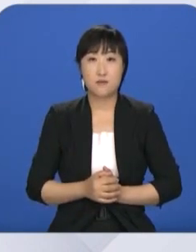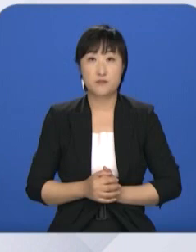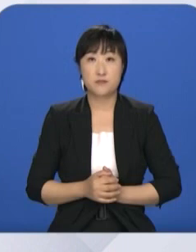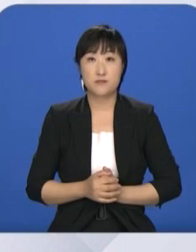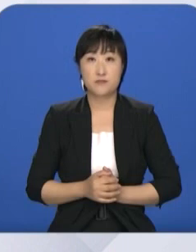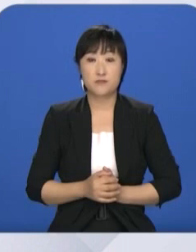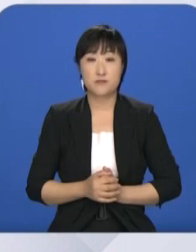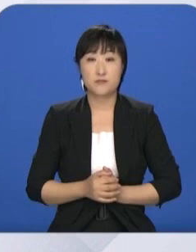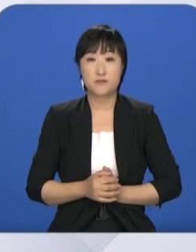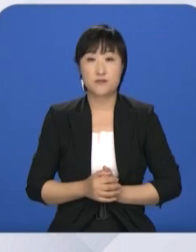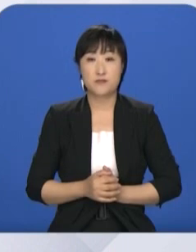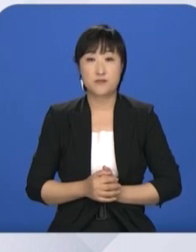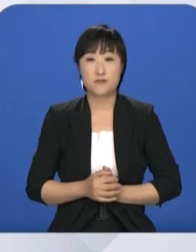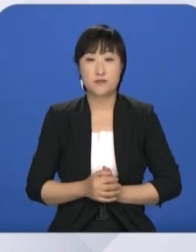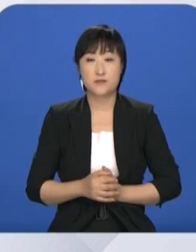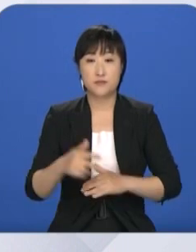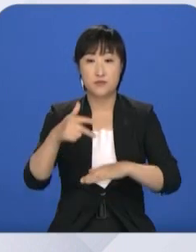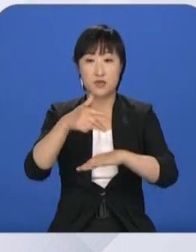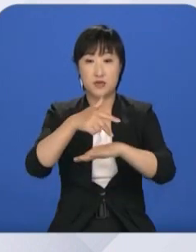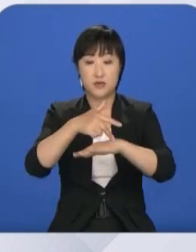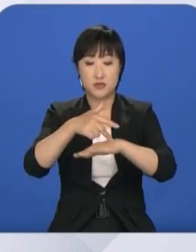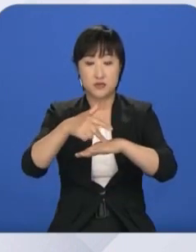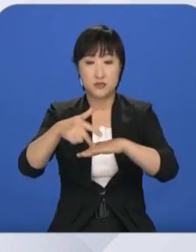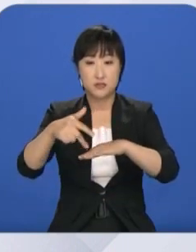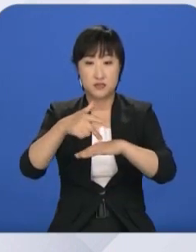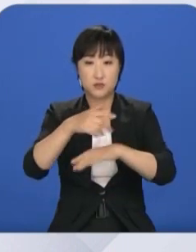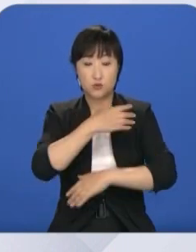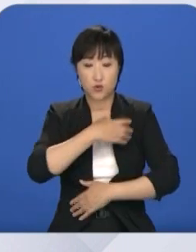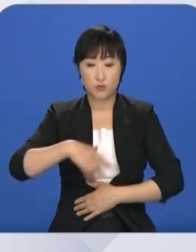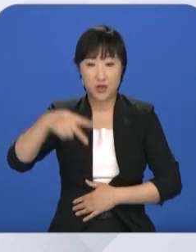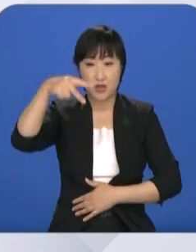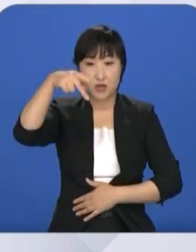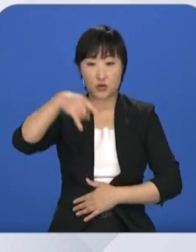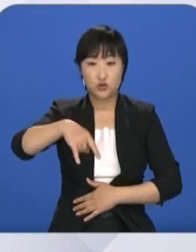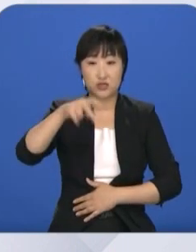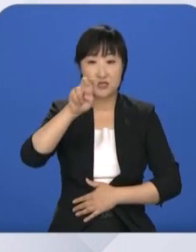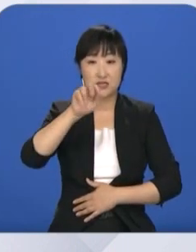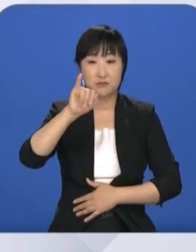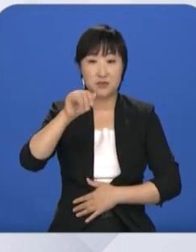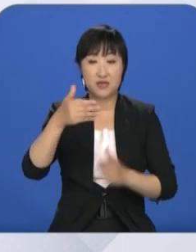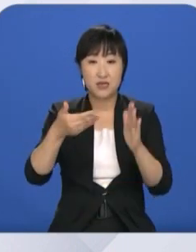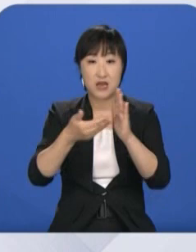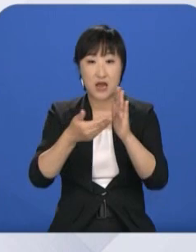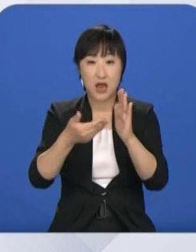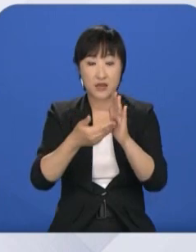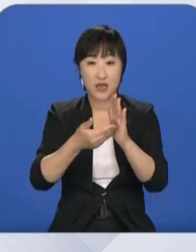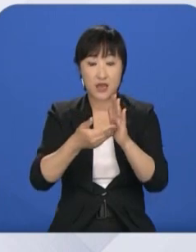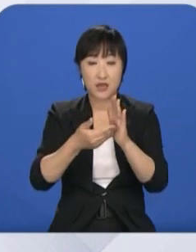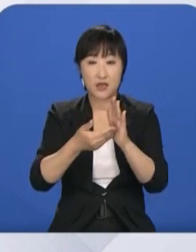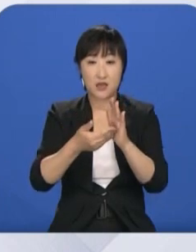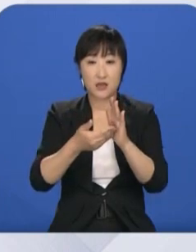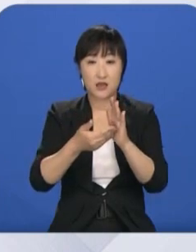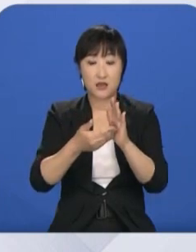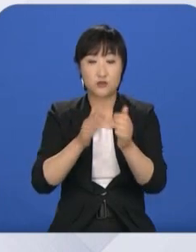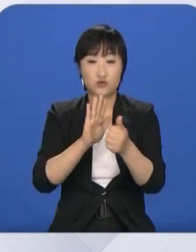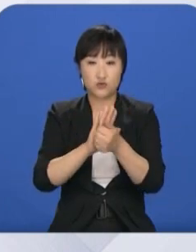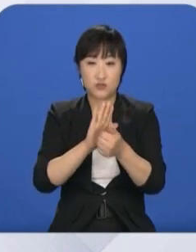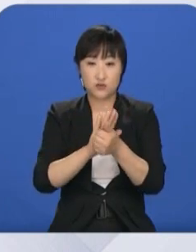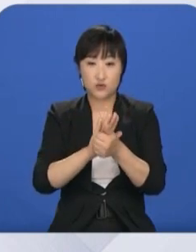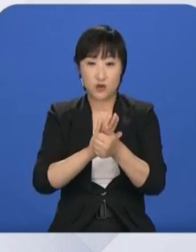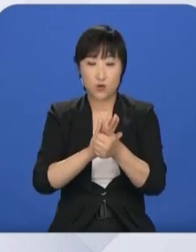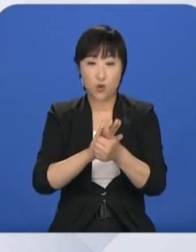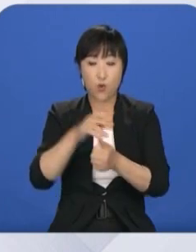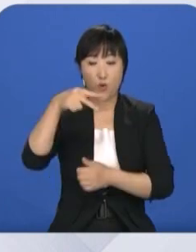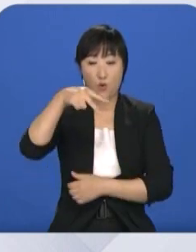봤는데 이제. 진도읍의 심의항을 그 거점 개발 사업을 추진하고 또